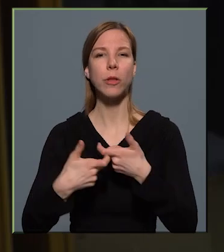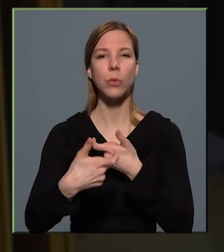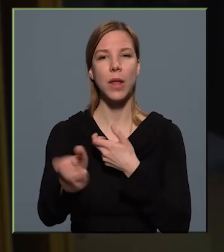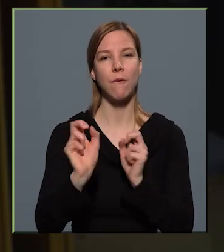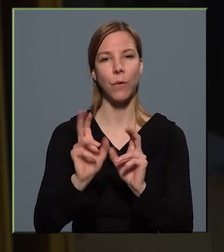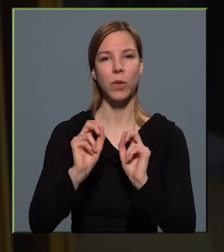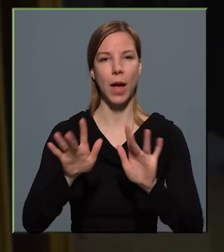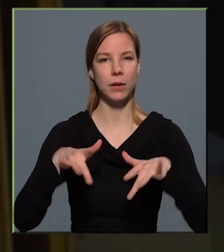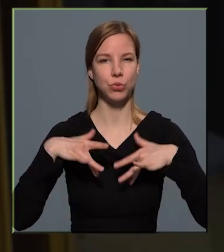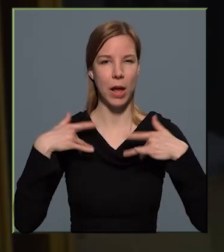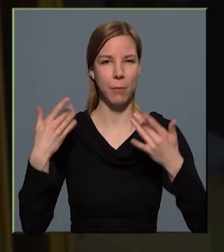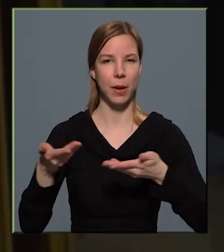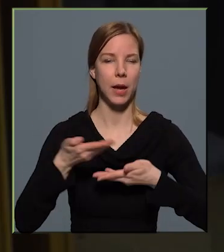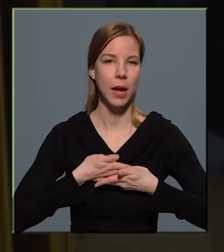adja,